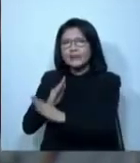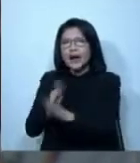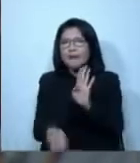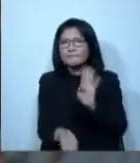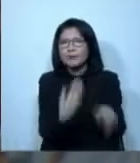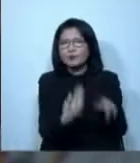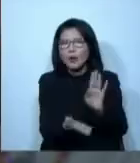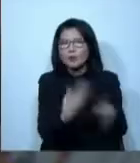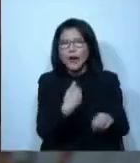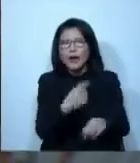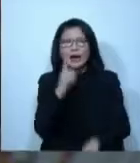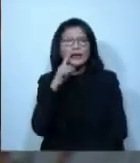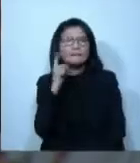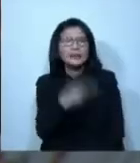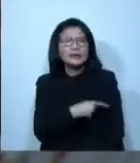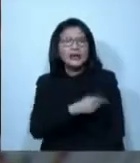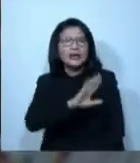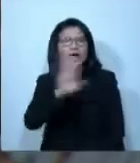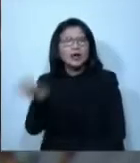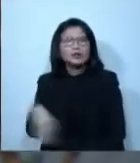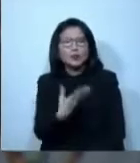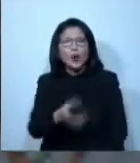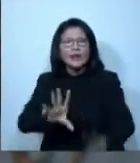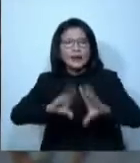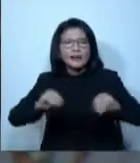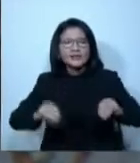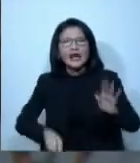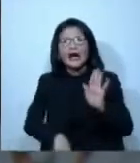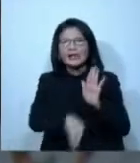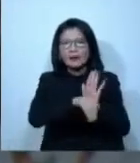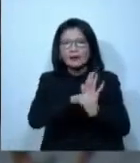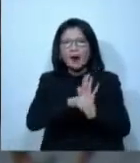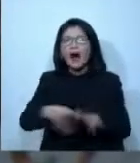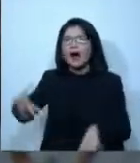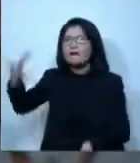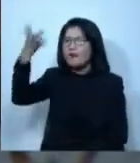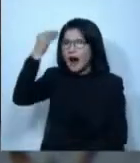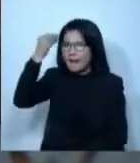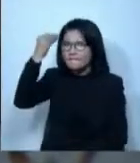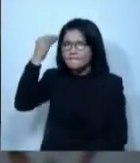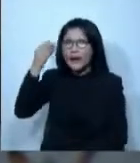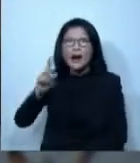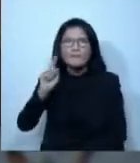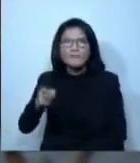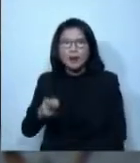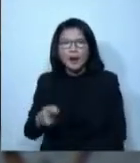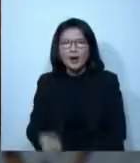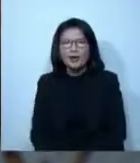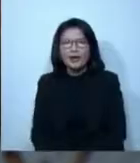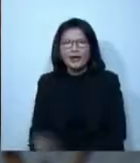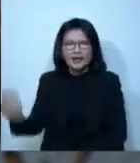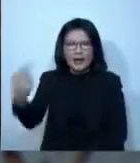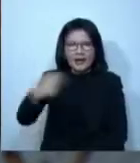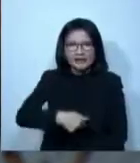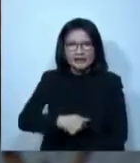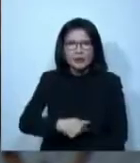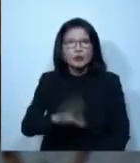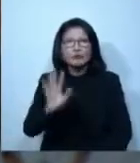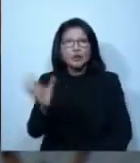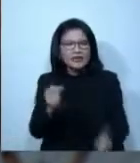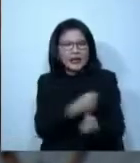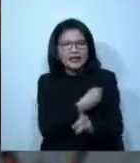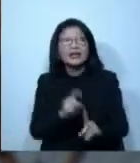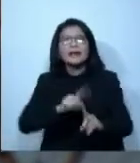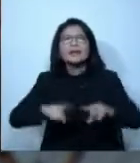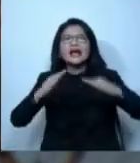pengulangan dengan memastikan Semua yang bekerja di Papua memahami bahwa yang harus dihadirkan bukan tidak ada kekerasan tapi